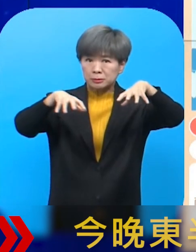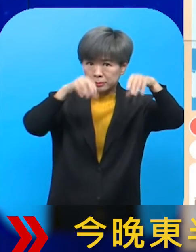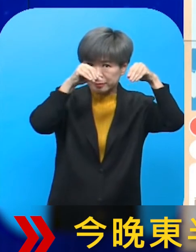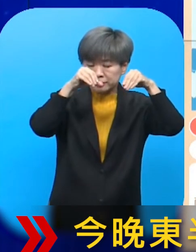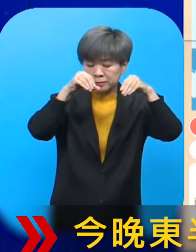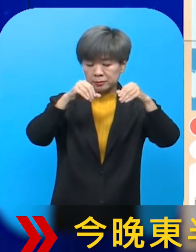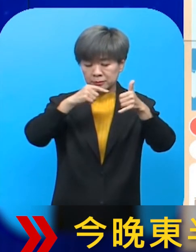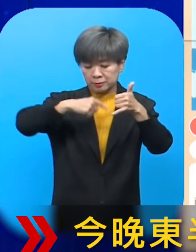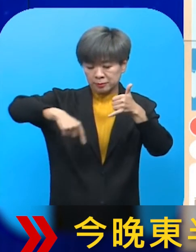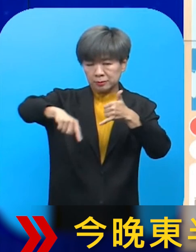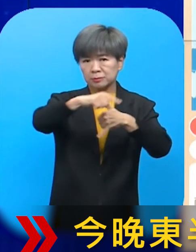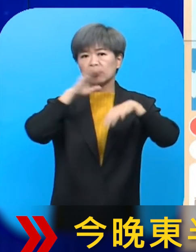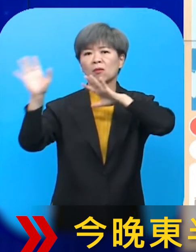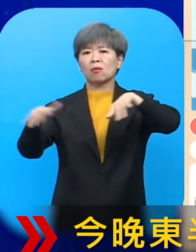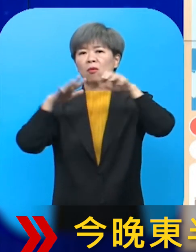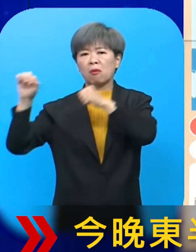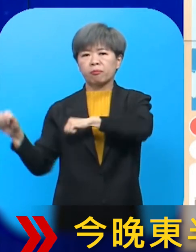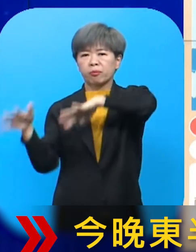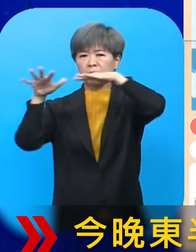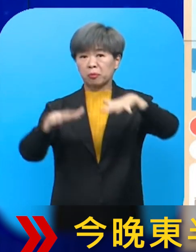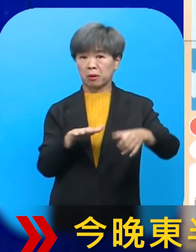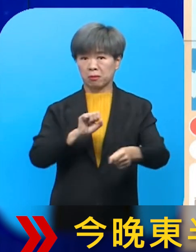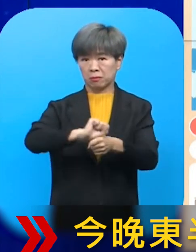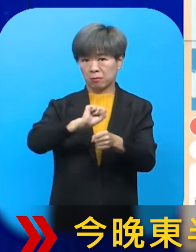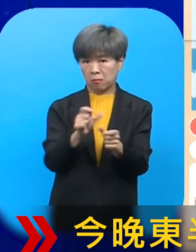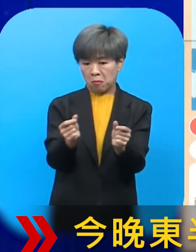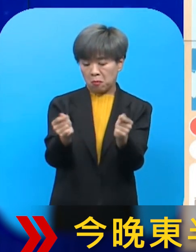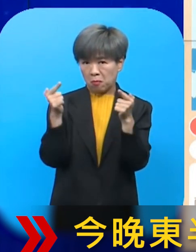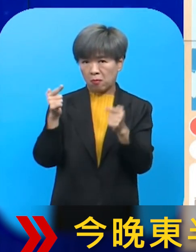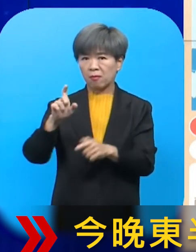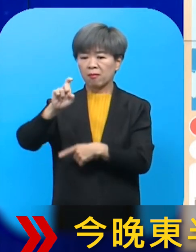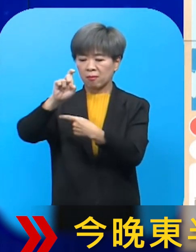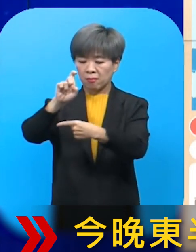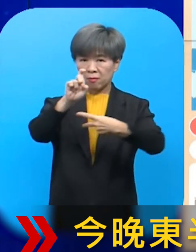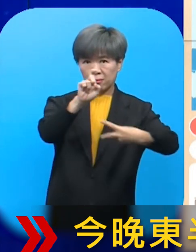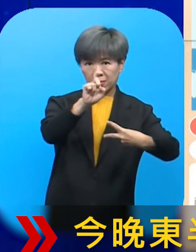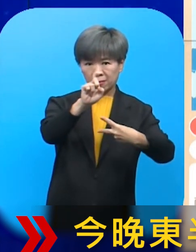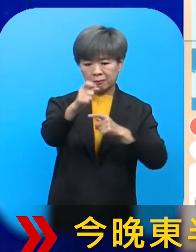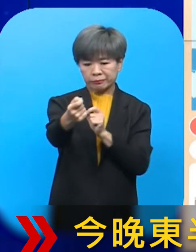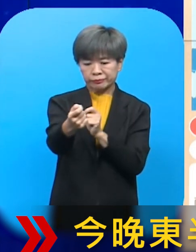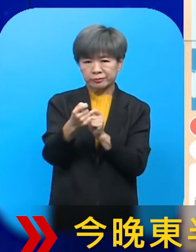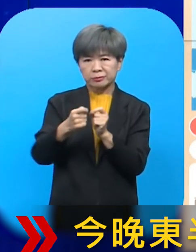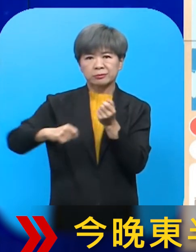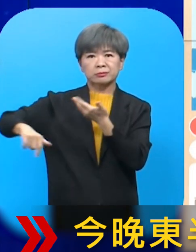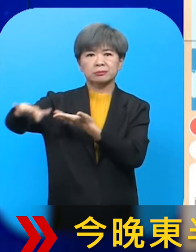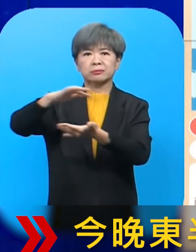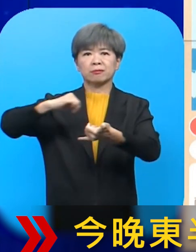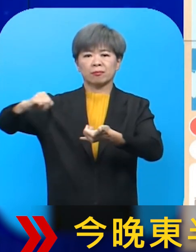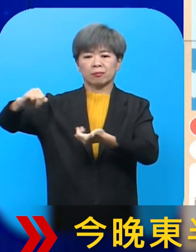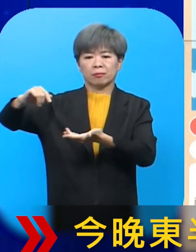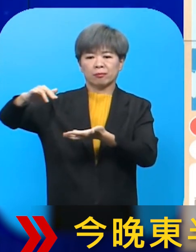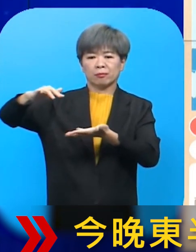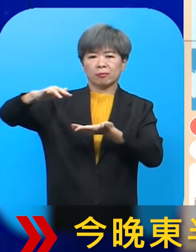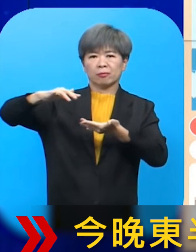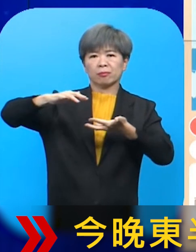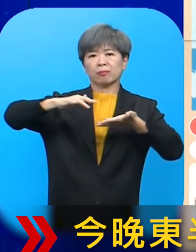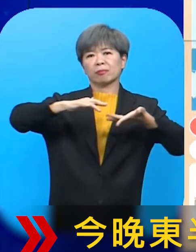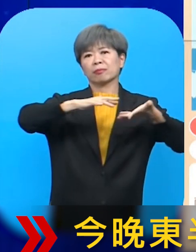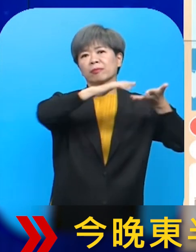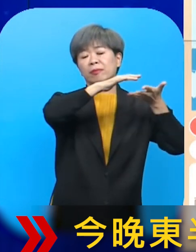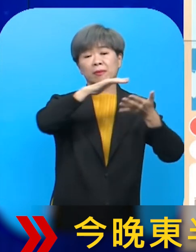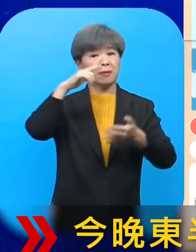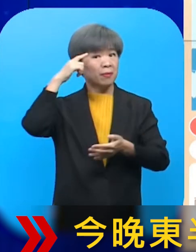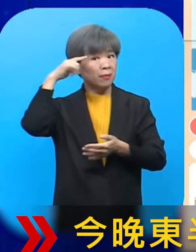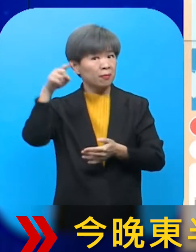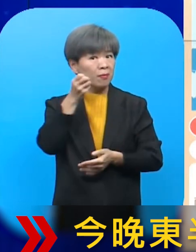海风浪是持续增强，而在一号到二号这段时间，台风在持续接近并且通过的当中，明天花东的